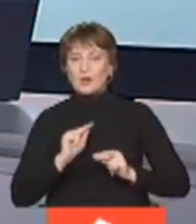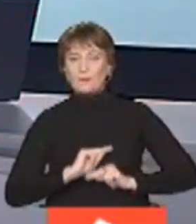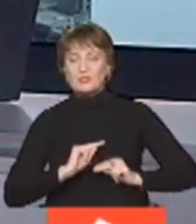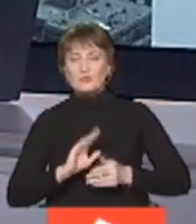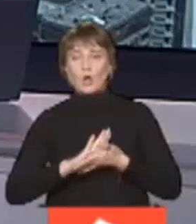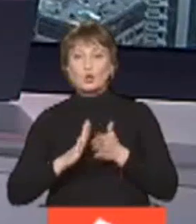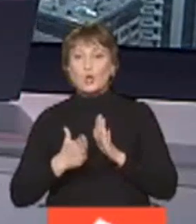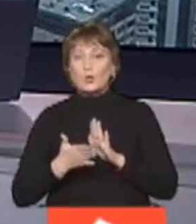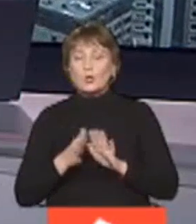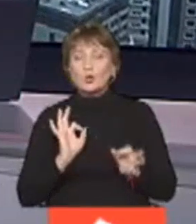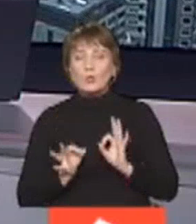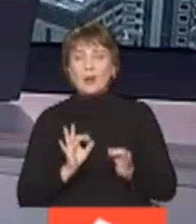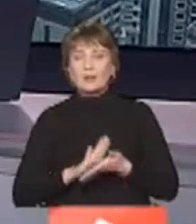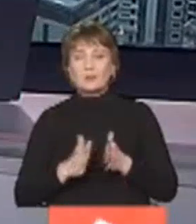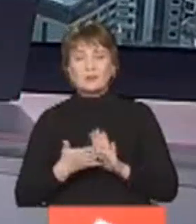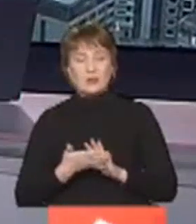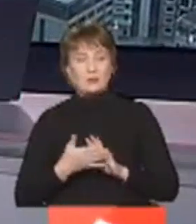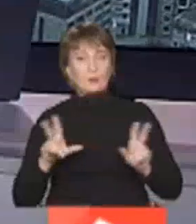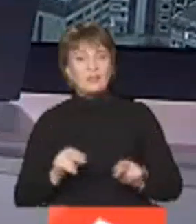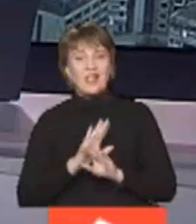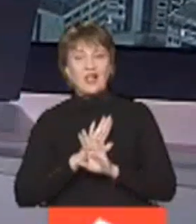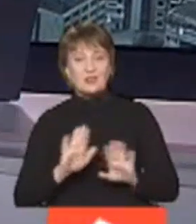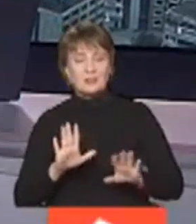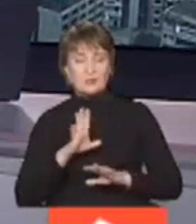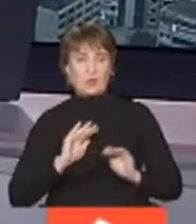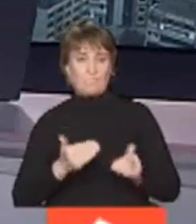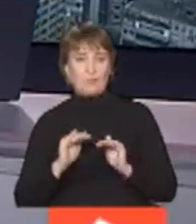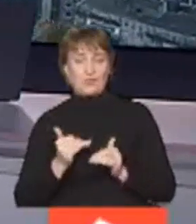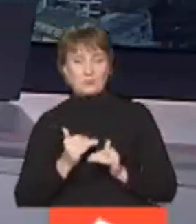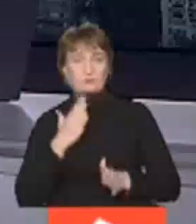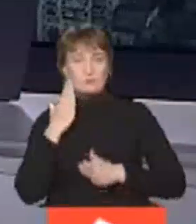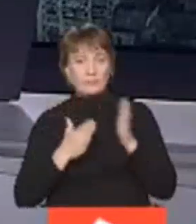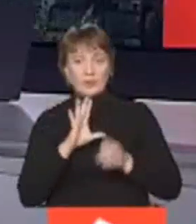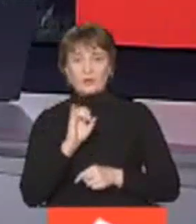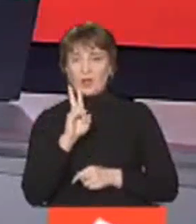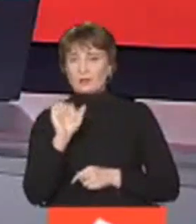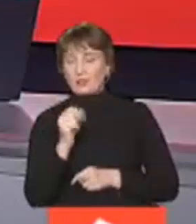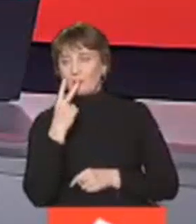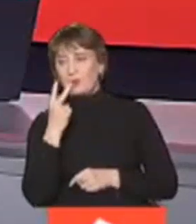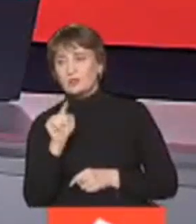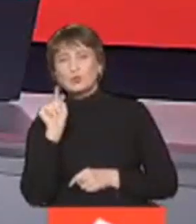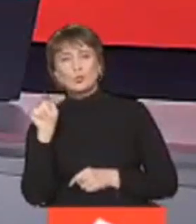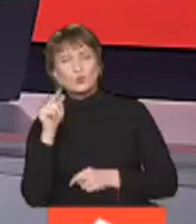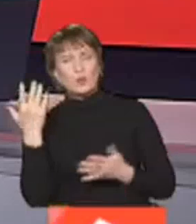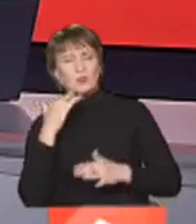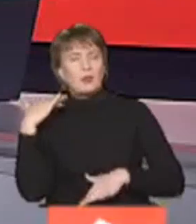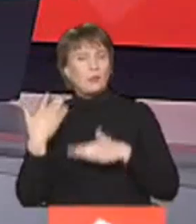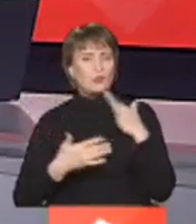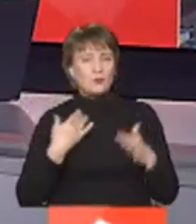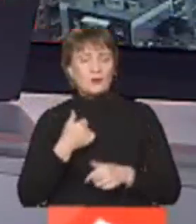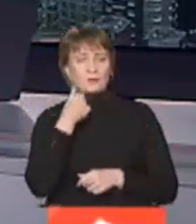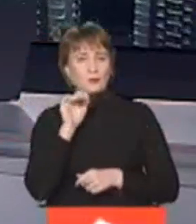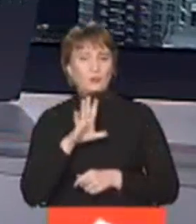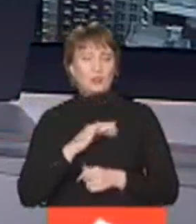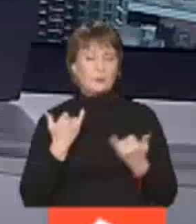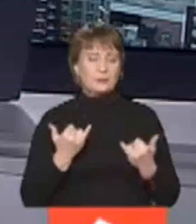нормальному стані, а негараздів було якомога менше. Цілий день сьогодні Наталя Птуха показала, то там якась буревій вчора був, на